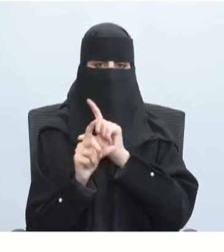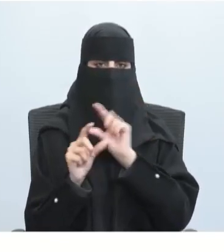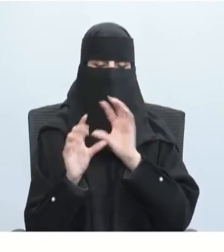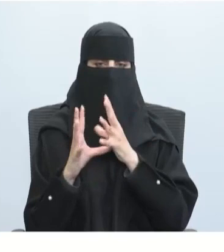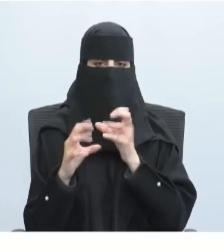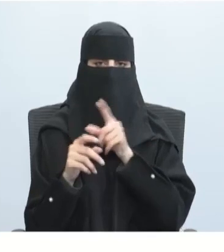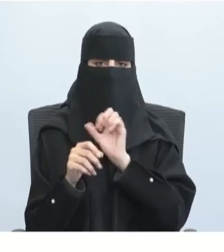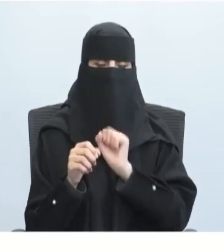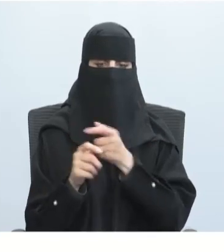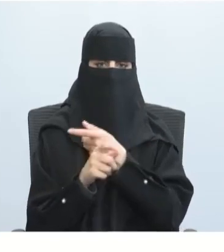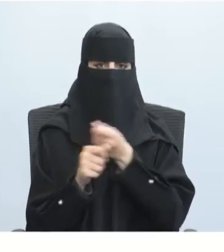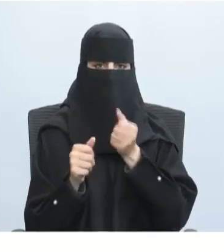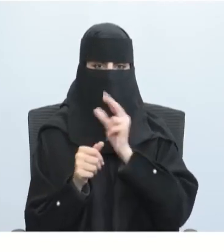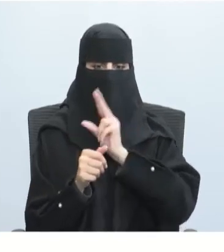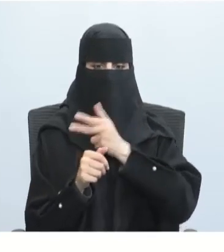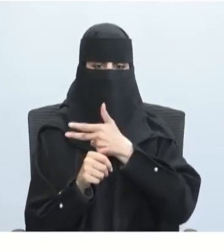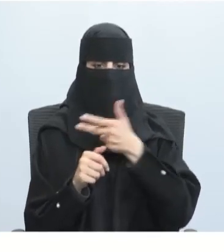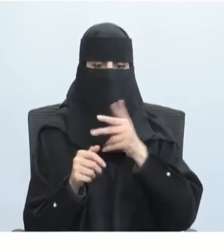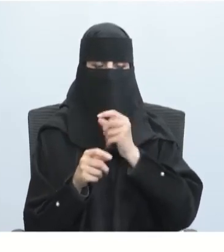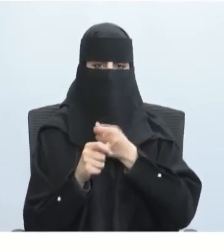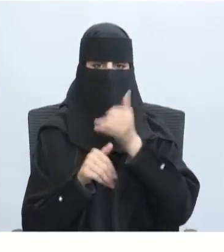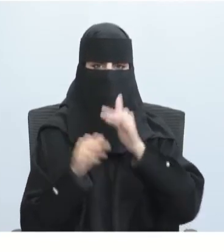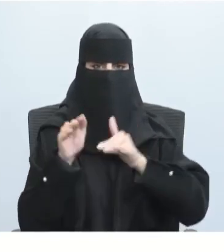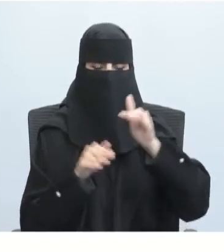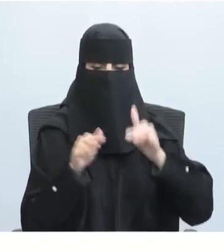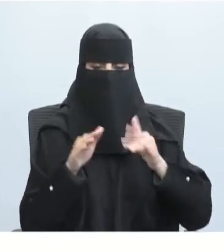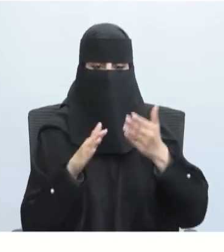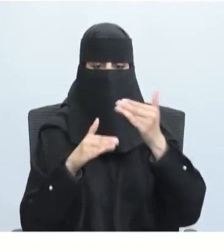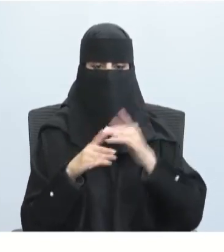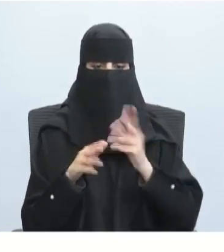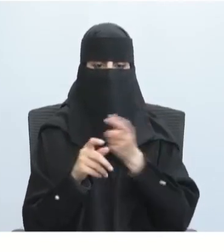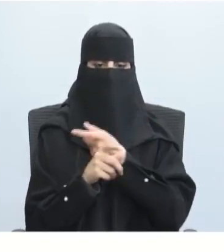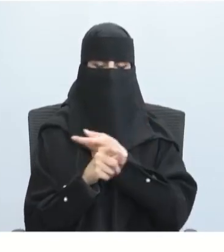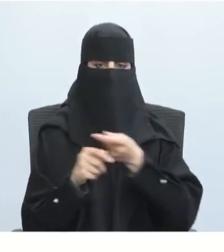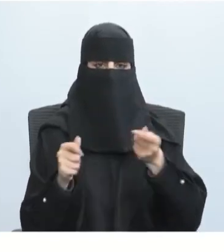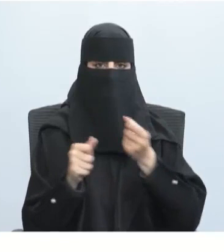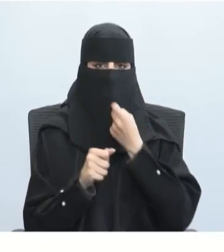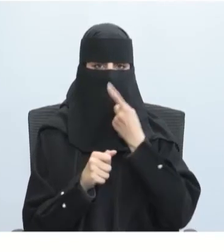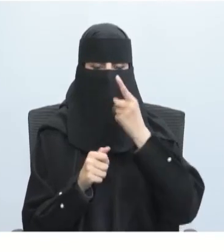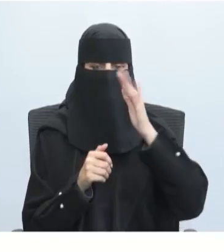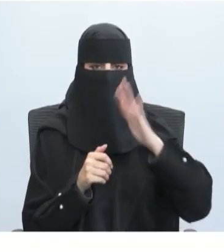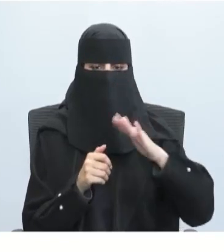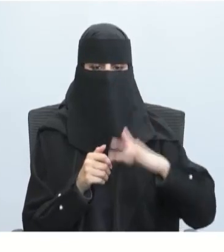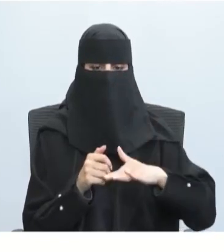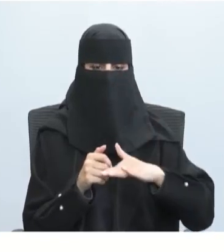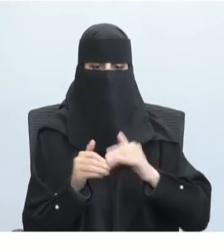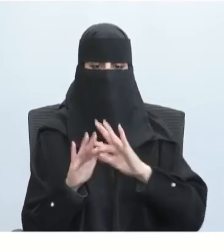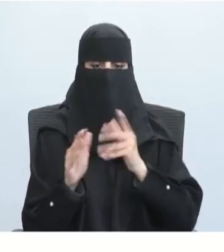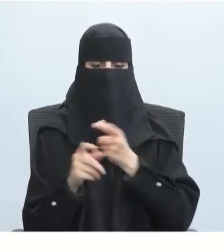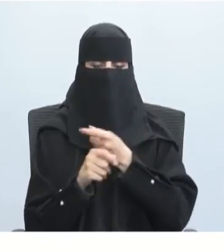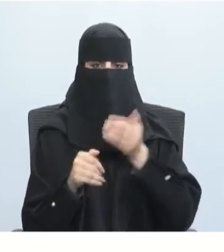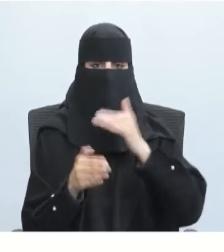الثالثه هل هذا يعني يعني او عباره عن مبالغ غير متساويه ام فترات زمنيه تقل عن